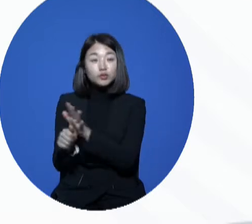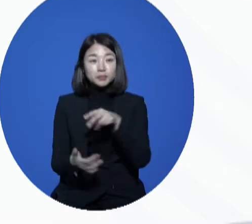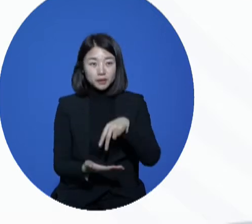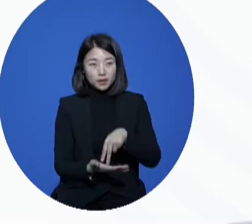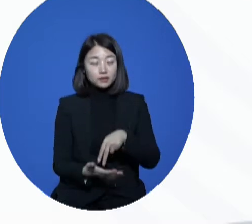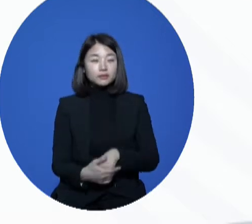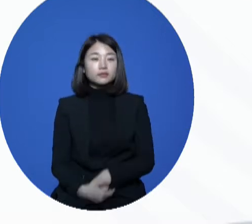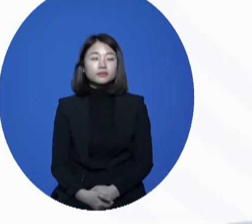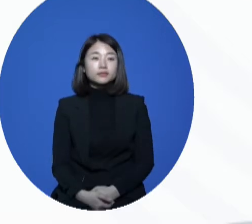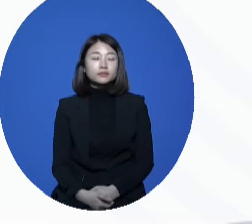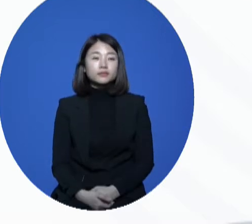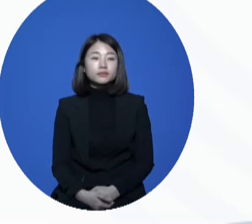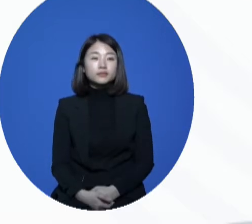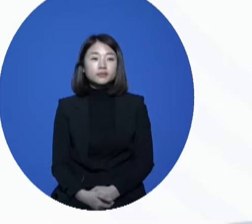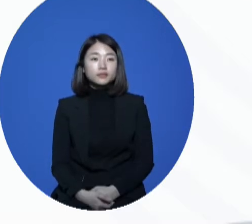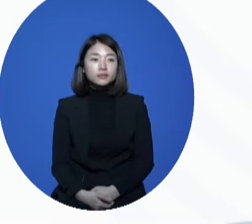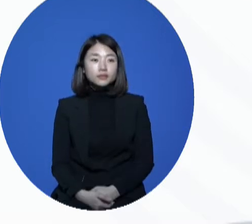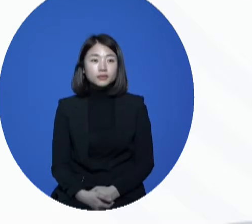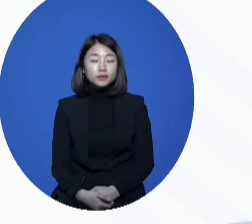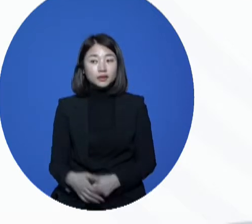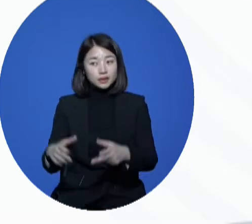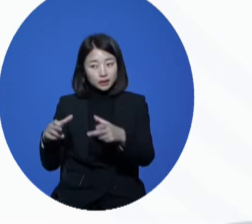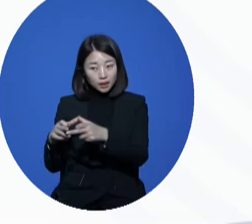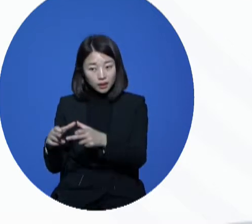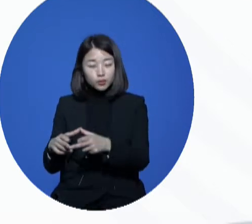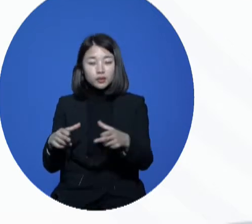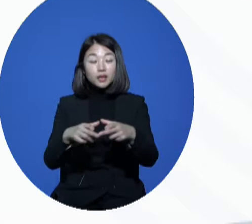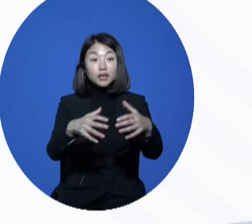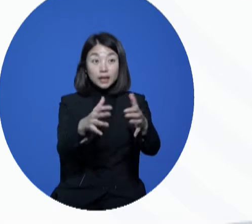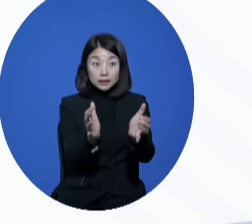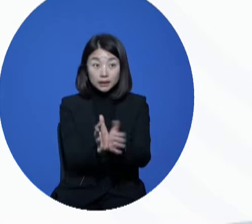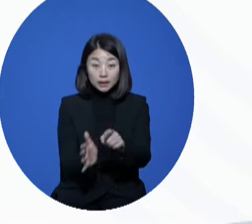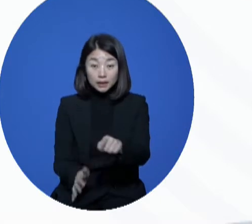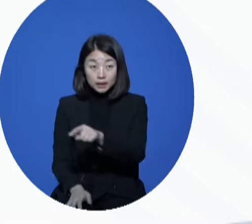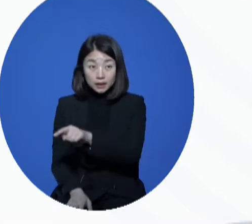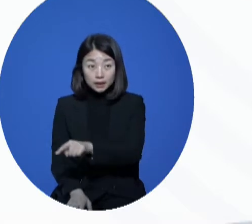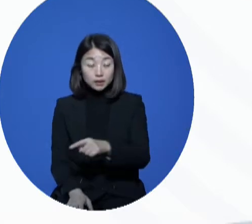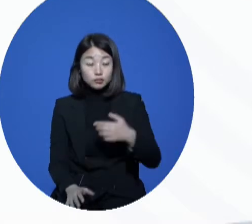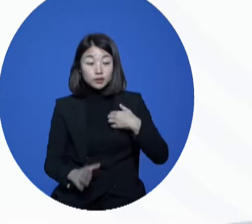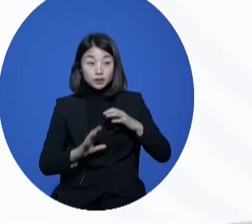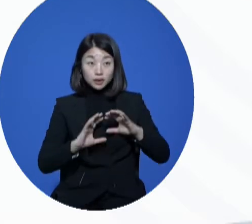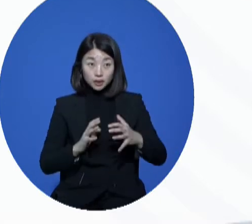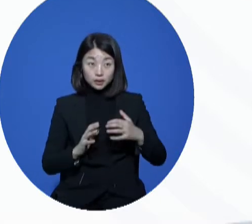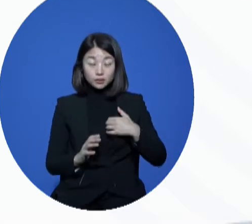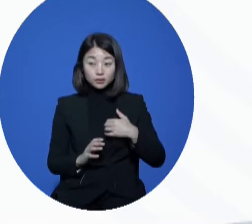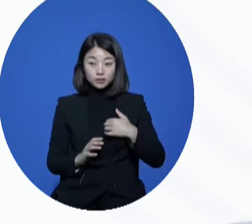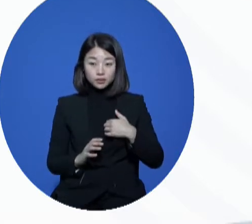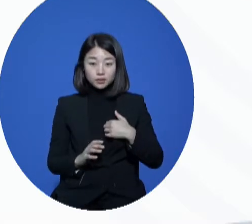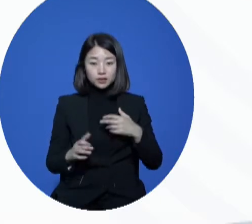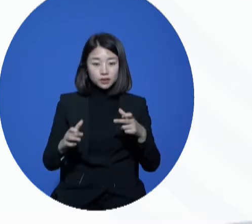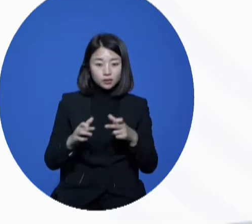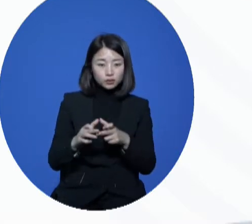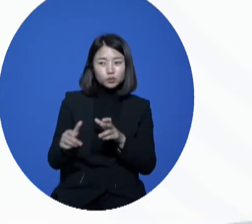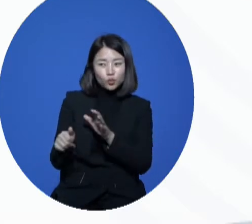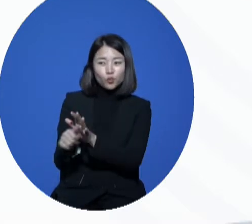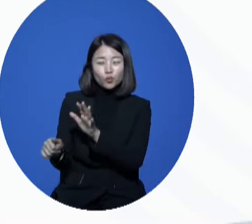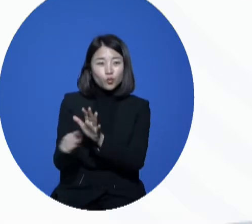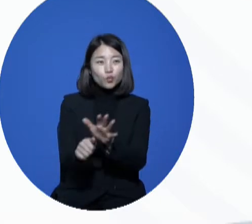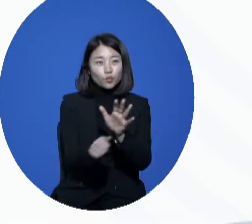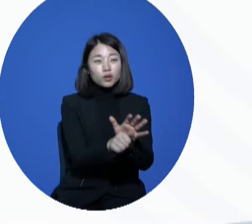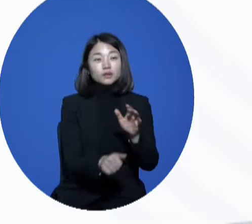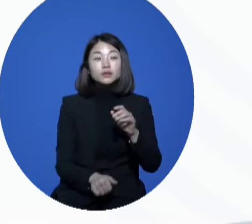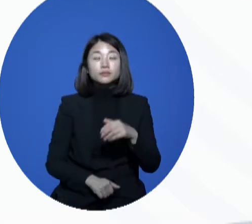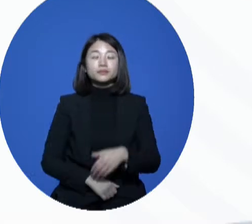있습니다. 대부분의 장애인 단체들의 경우 핀란드에서는 정치적인 옹호 활동을 많이 하고 있습니다.